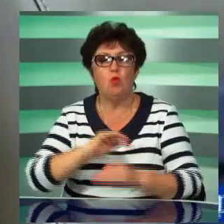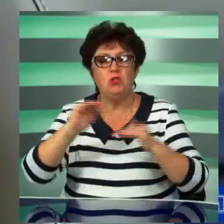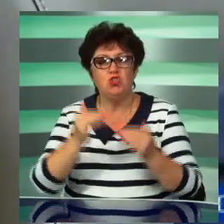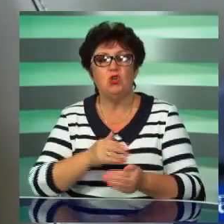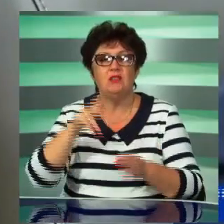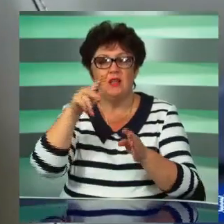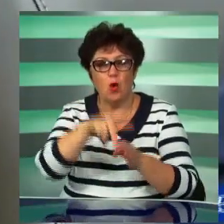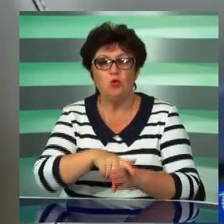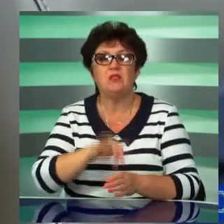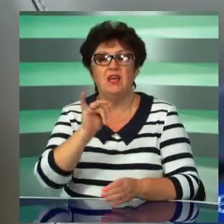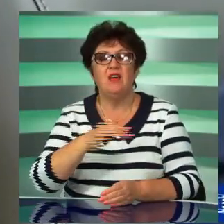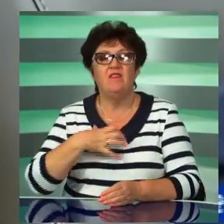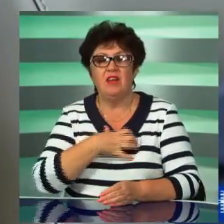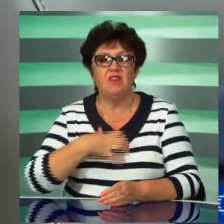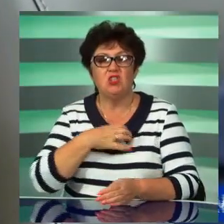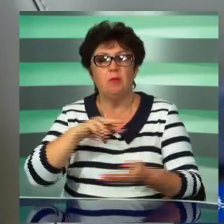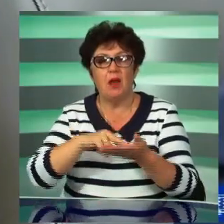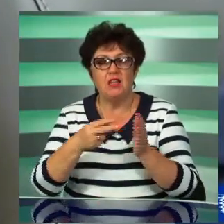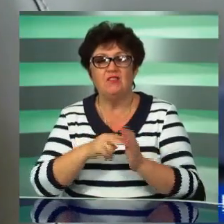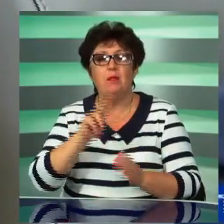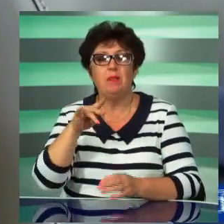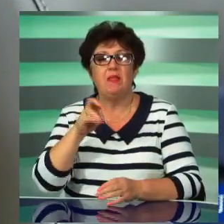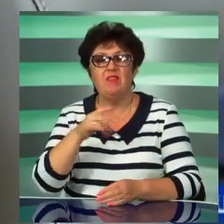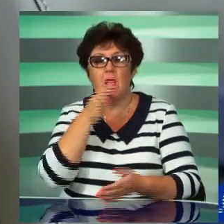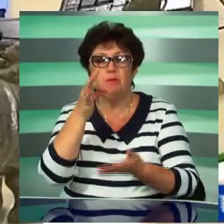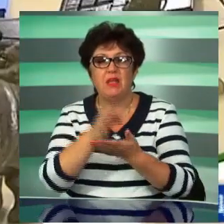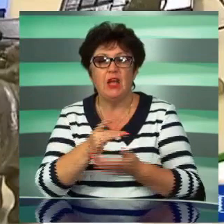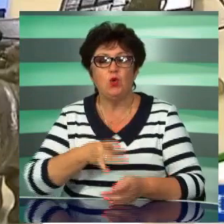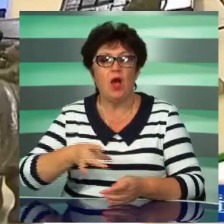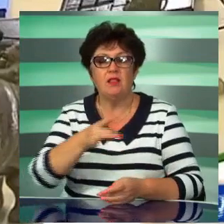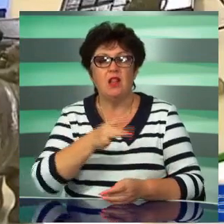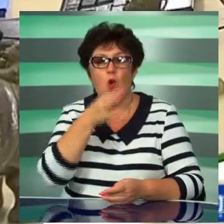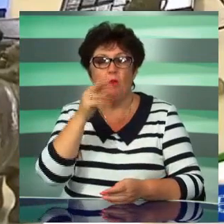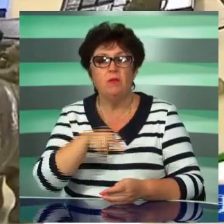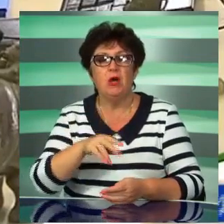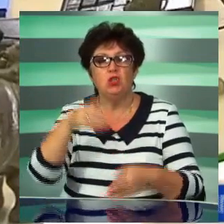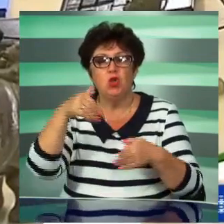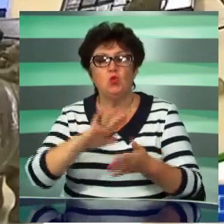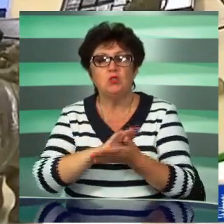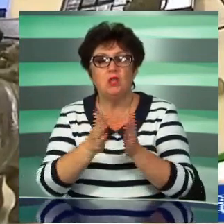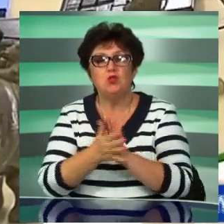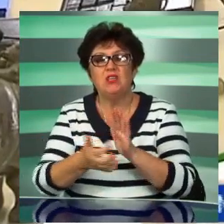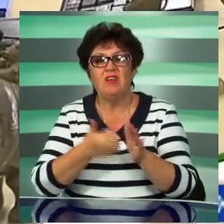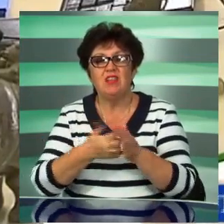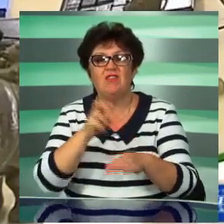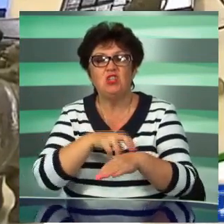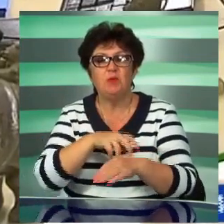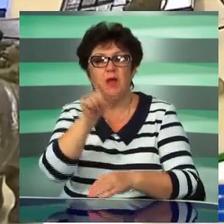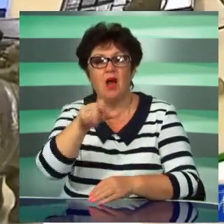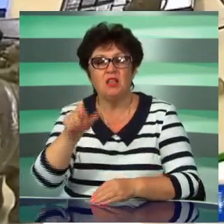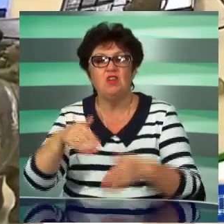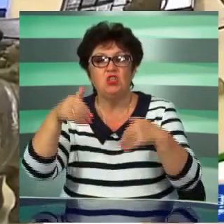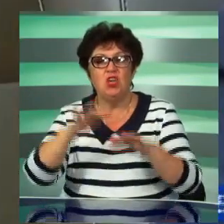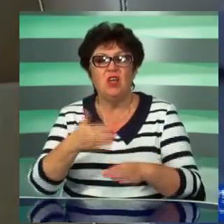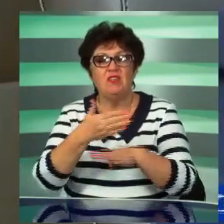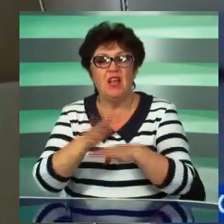и реализации важных проектов. Также Дмитрий Медведев отметил региональный опыт по решению ситуации с нехваткой врачебных кадров, решение